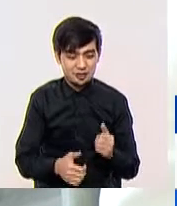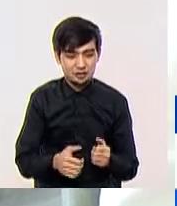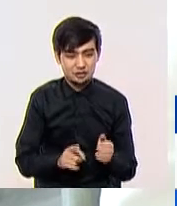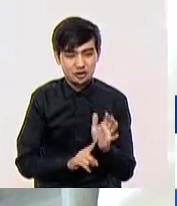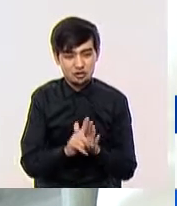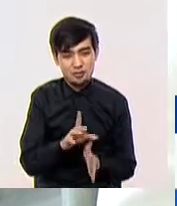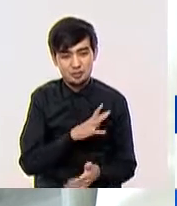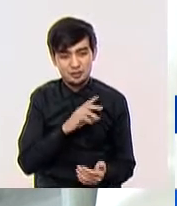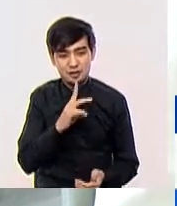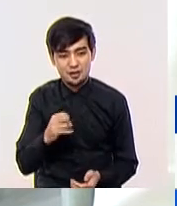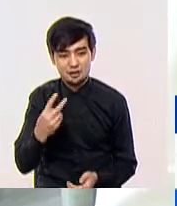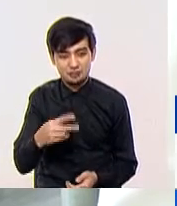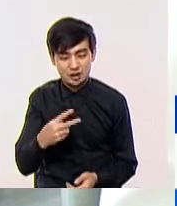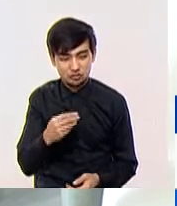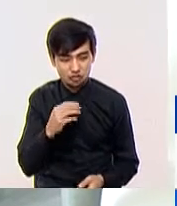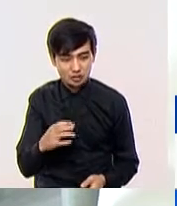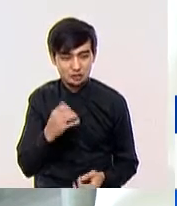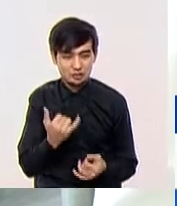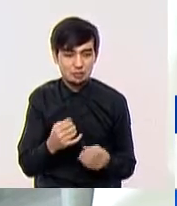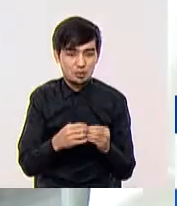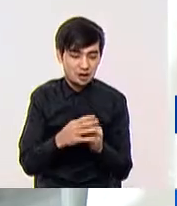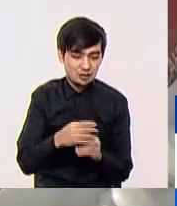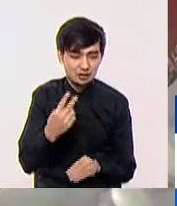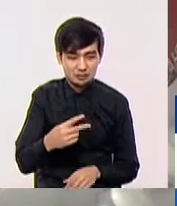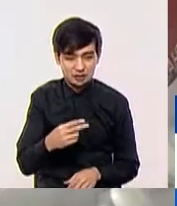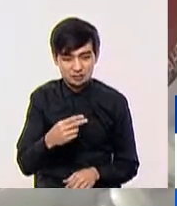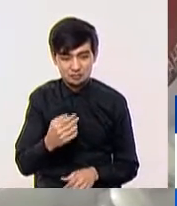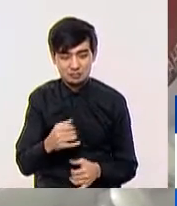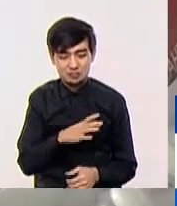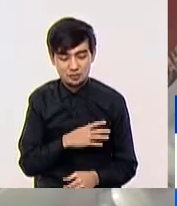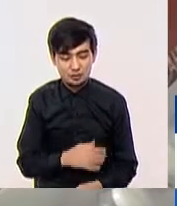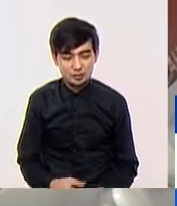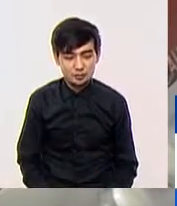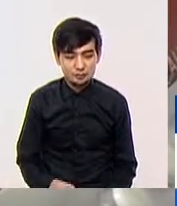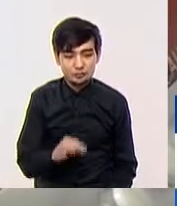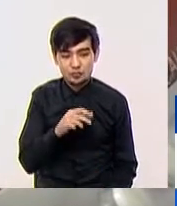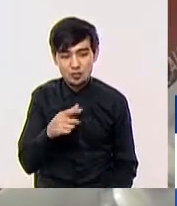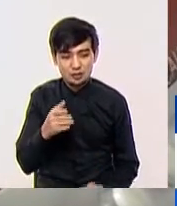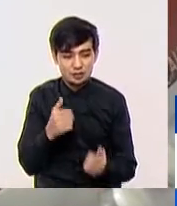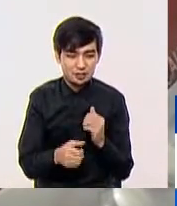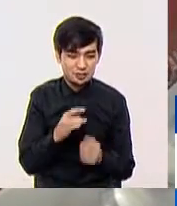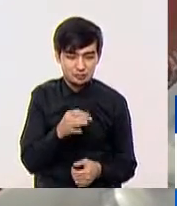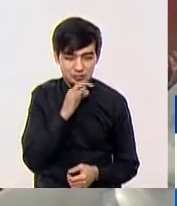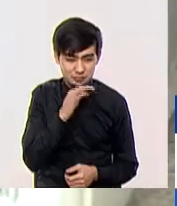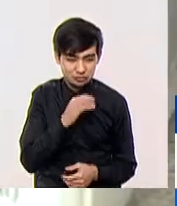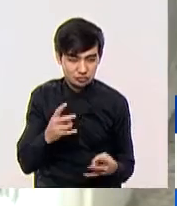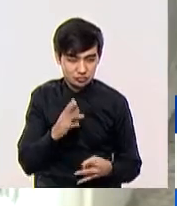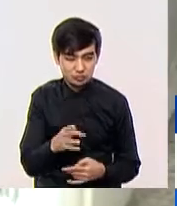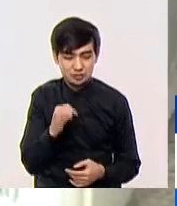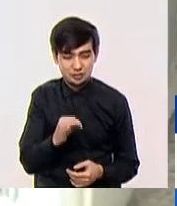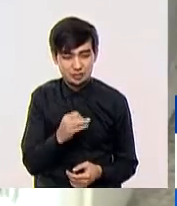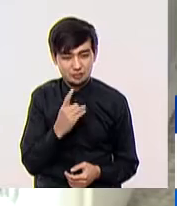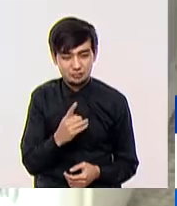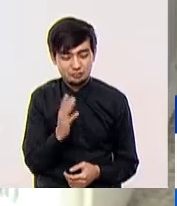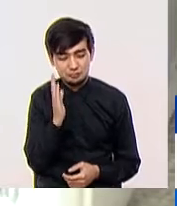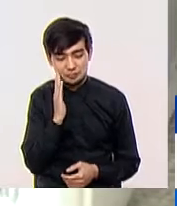Сначала было на 20 часов хватало, сейчас 15-12 часов. Ольга должна постоянно принимать горсть лекарств. Спать может только на одном боку